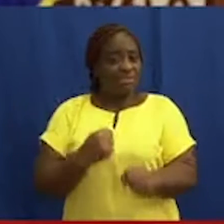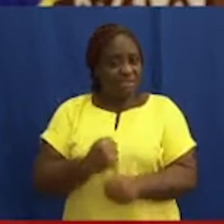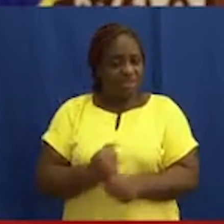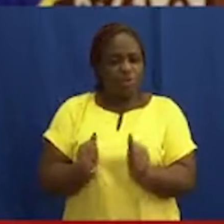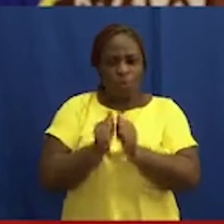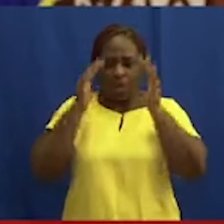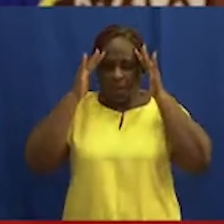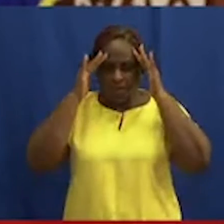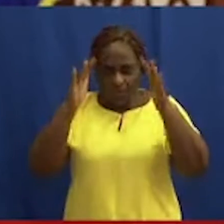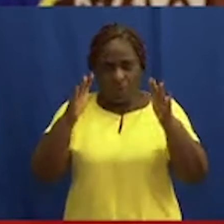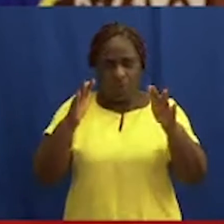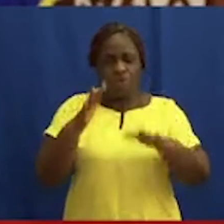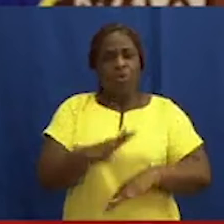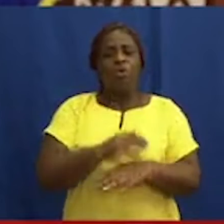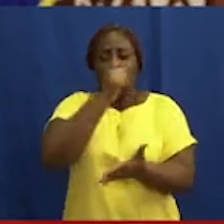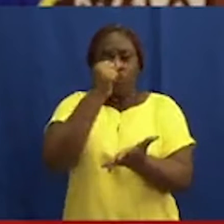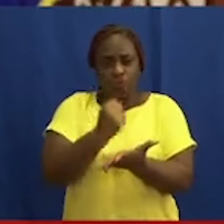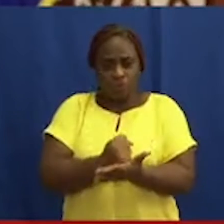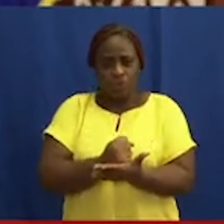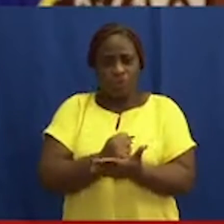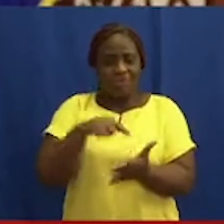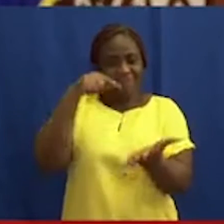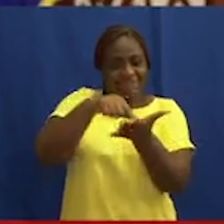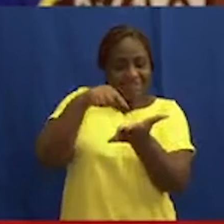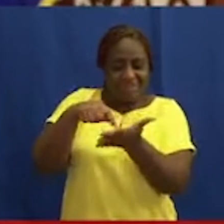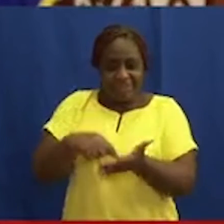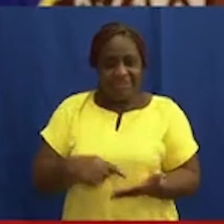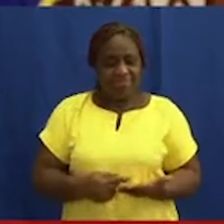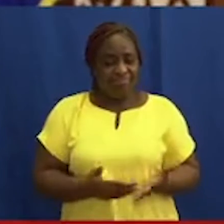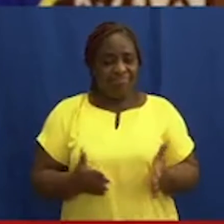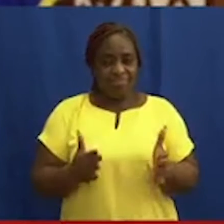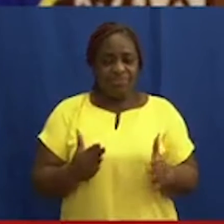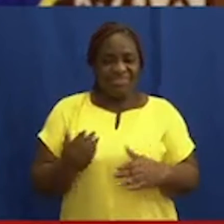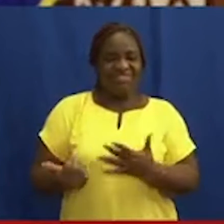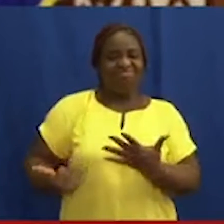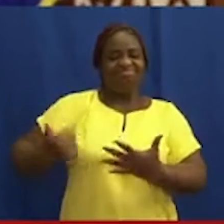cewa an samu ainihin tsaro na kasa da kuma rage